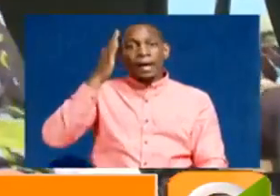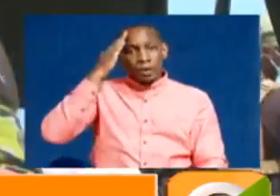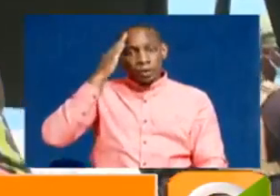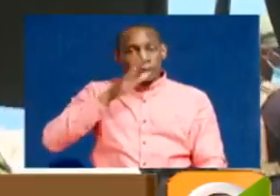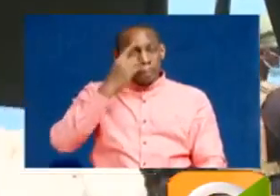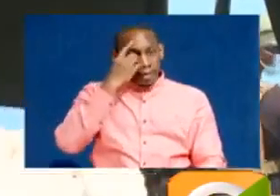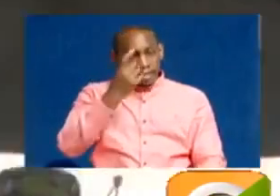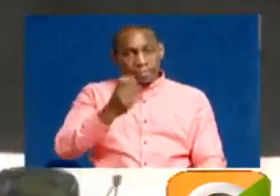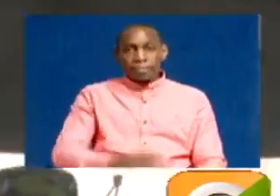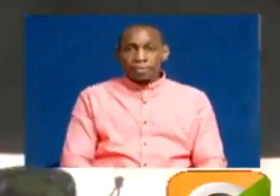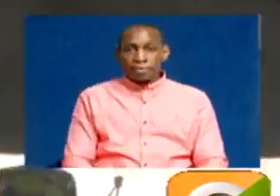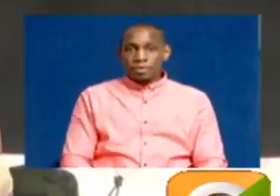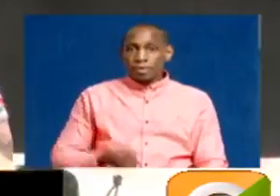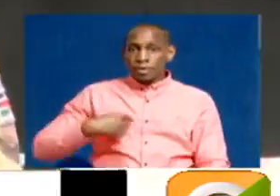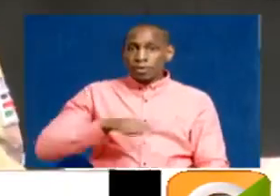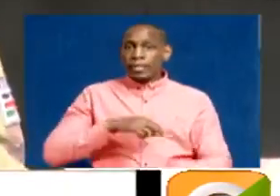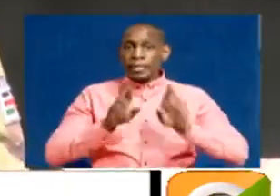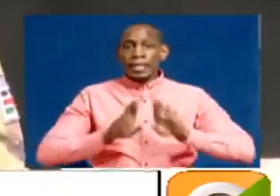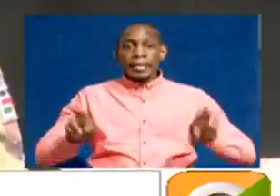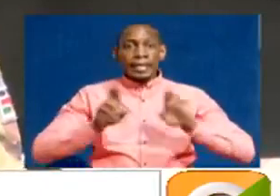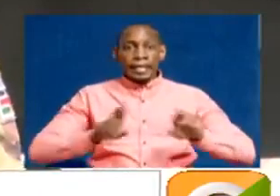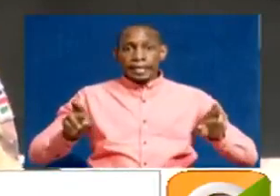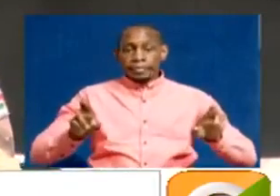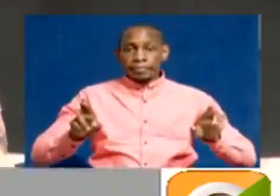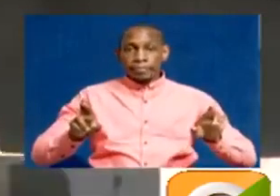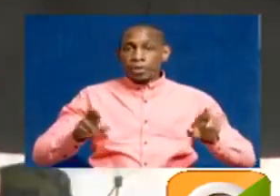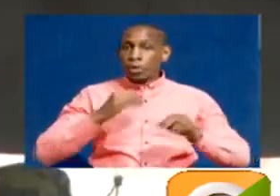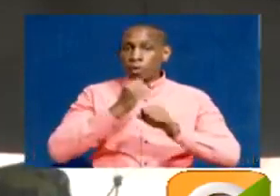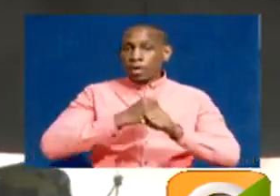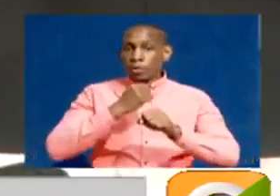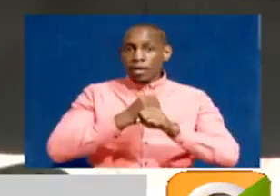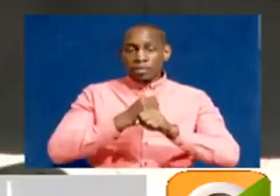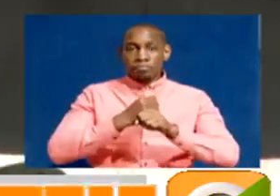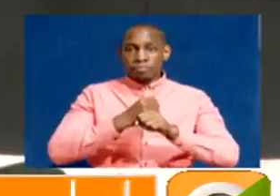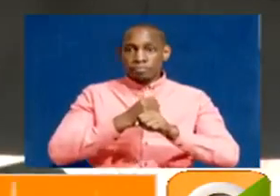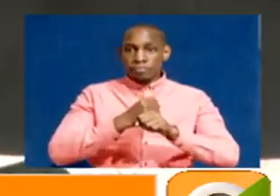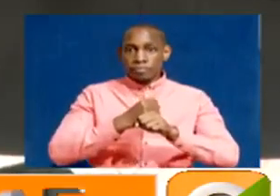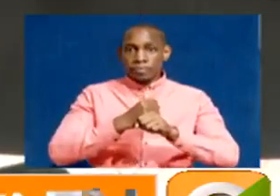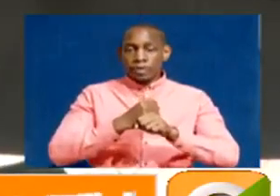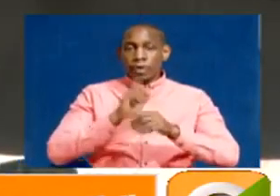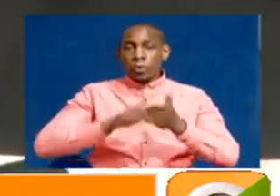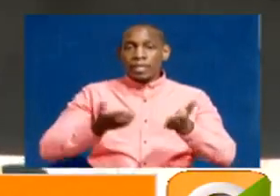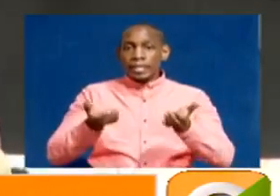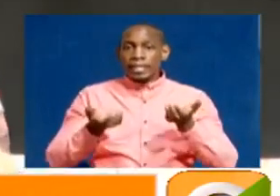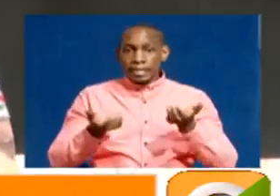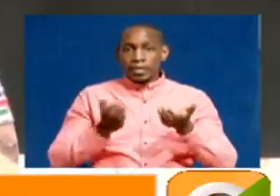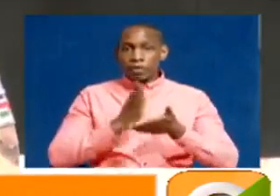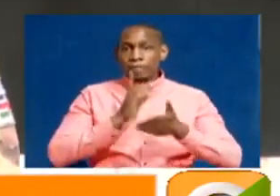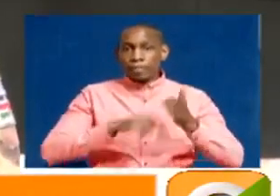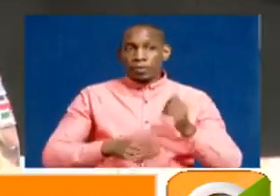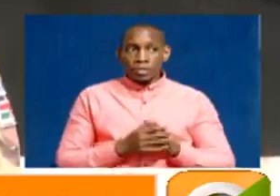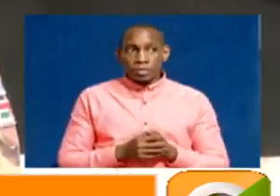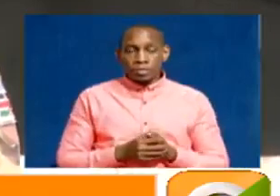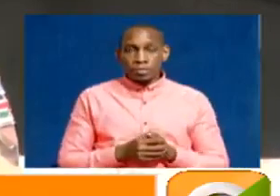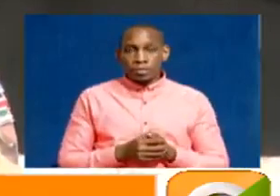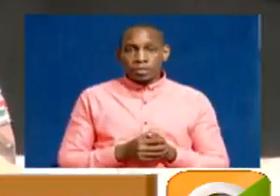wajue hiyo ni ndoto. Sisi tuko tayari kufanya vile inatakana kuhakikisha ya